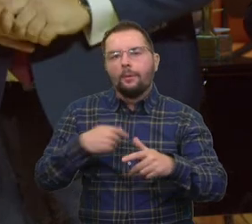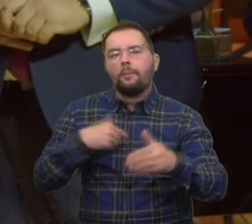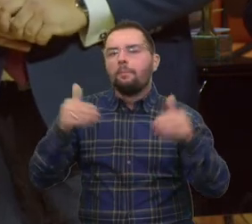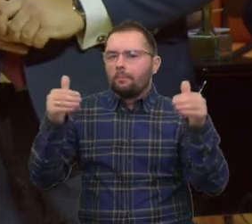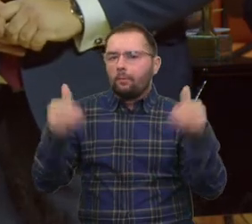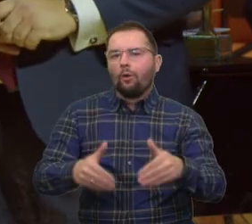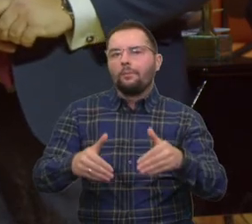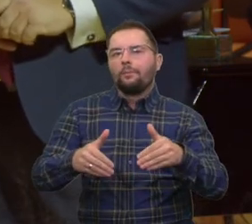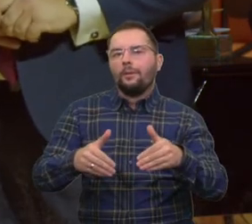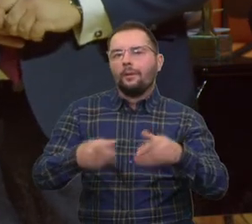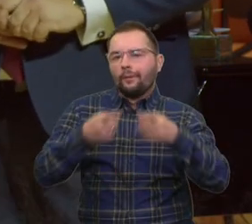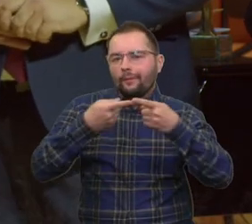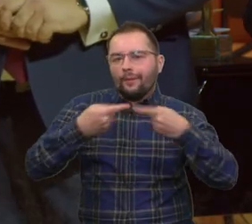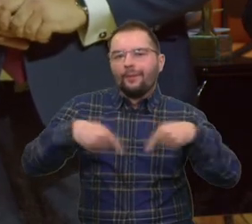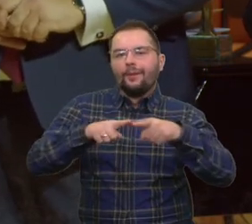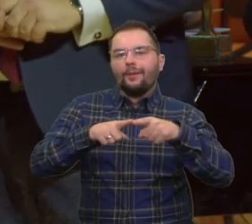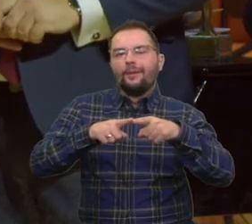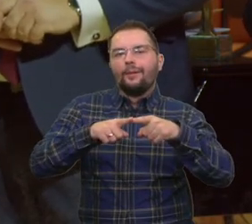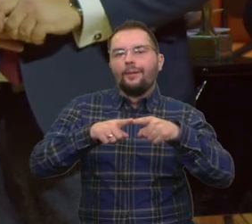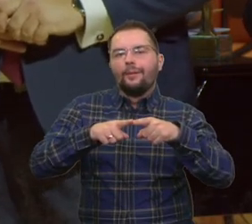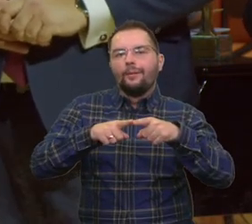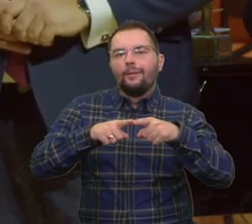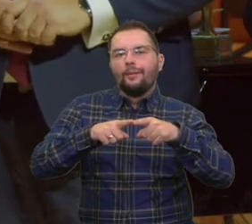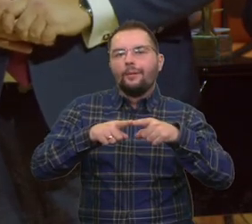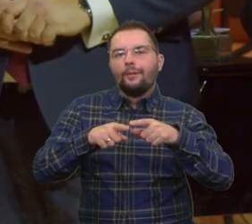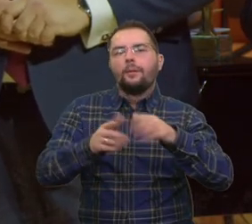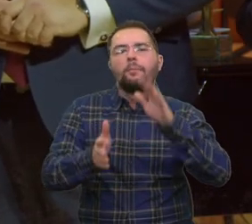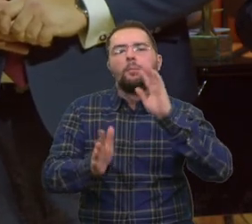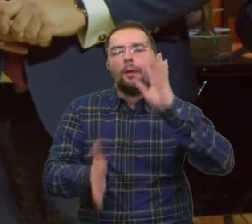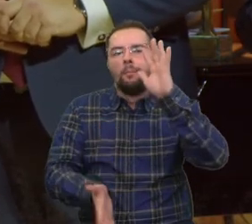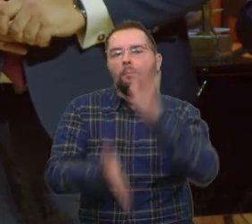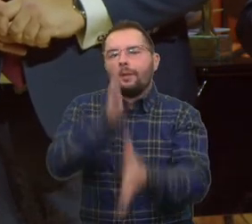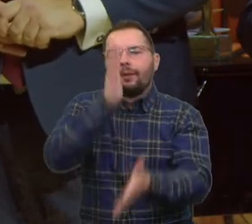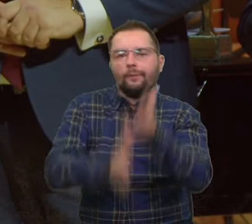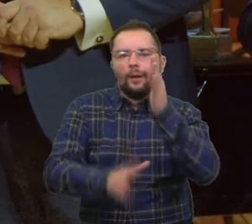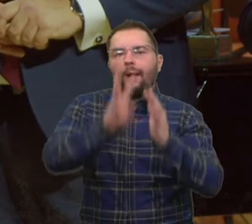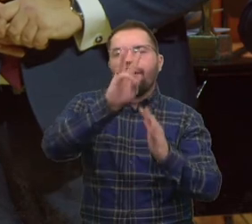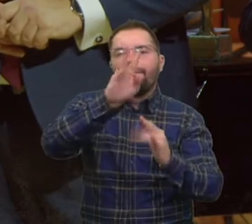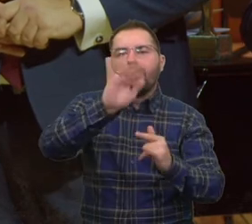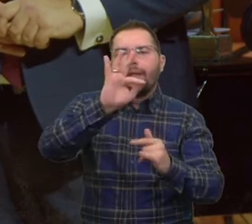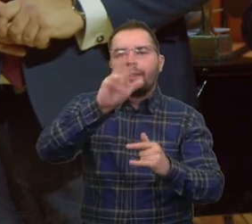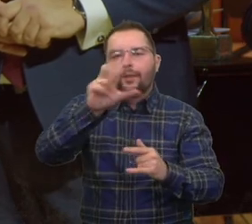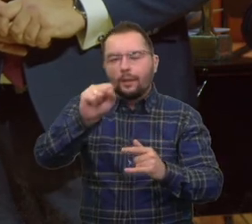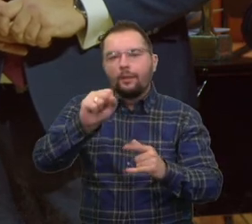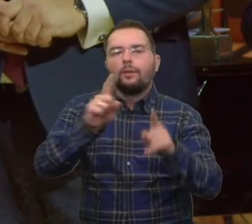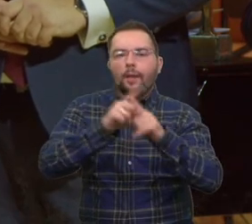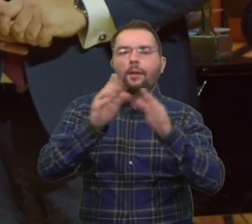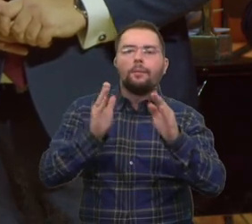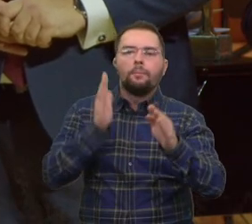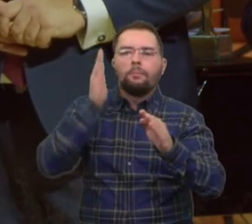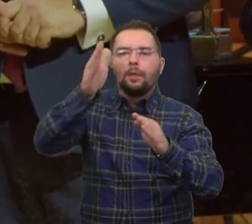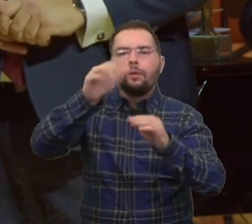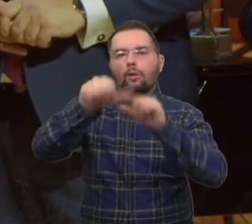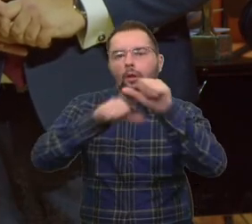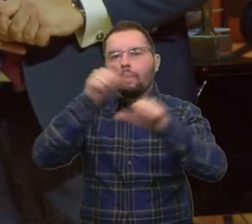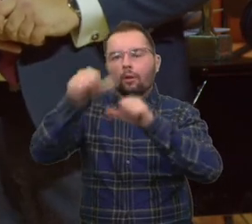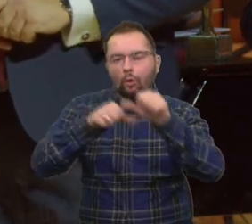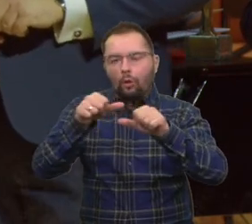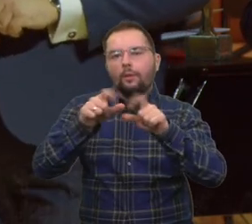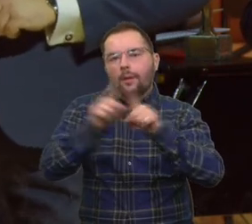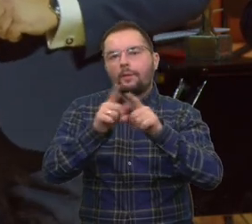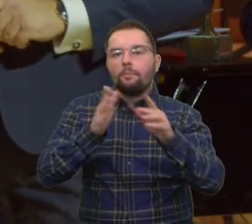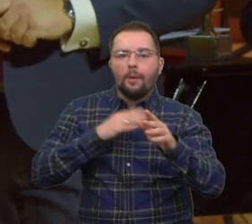mogliśmy zorganizować kolejną bitwę wyrską i mam nadzieję, że w przyszłym roku znowu się odbędzie i już